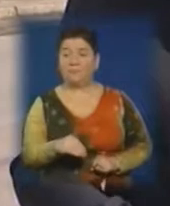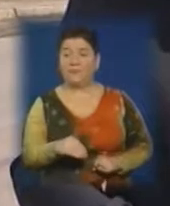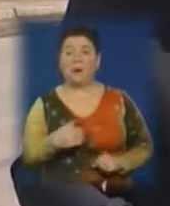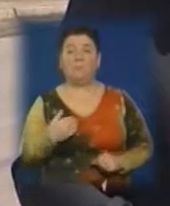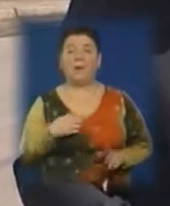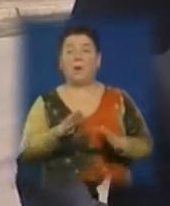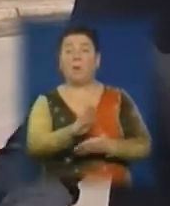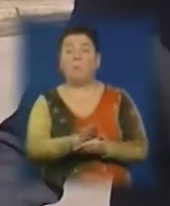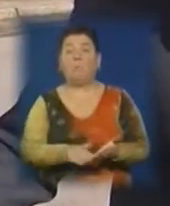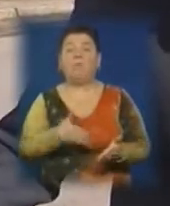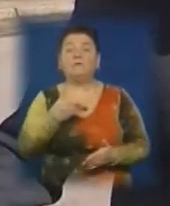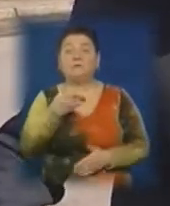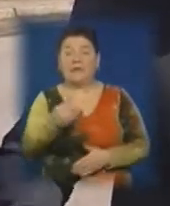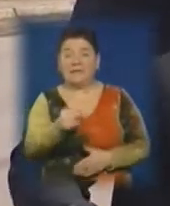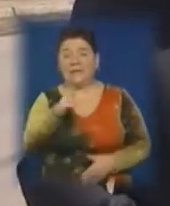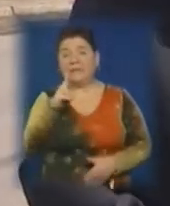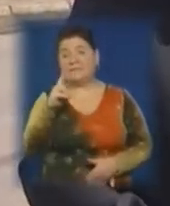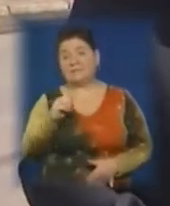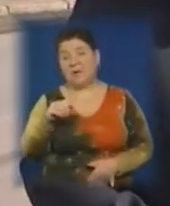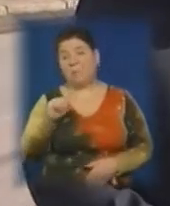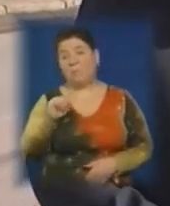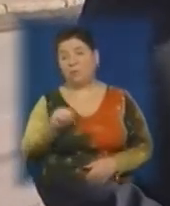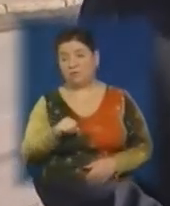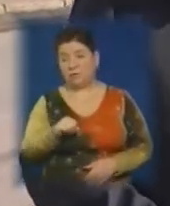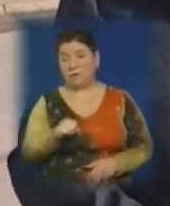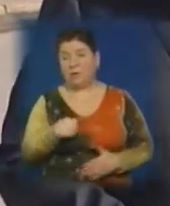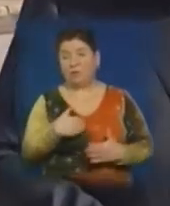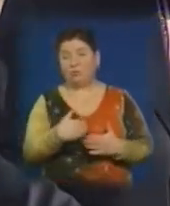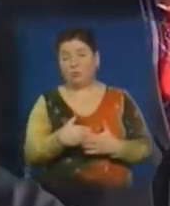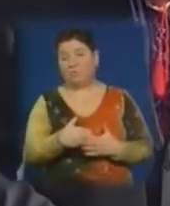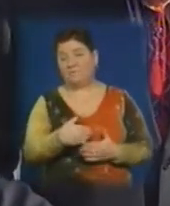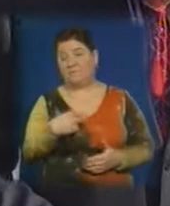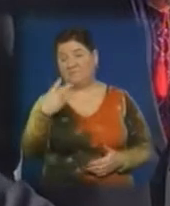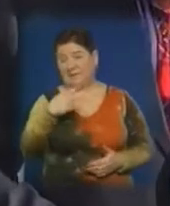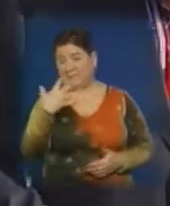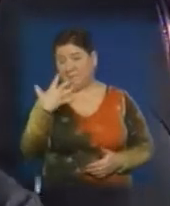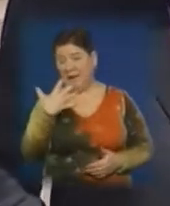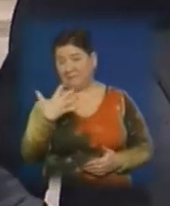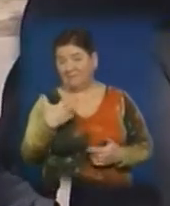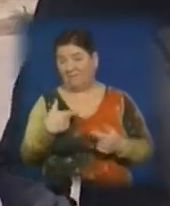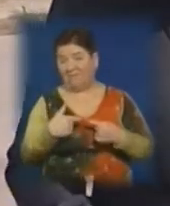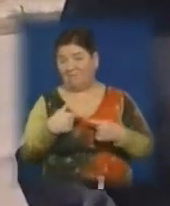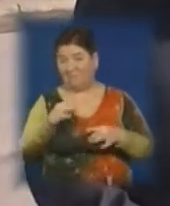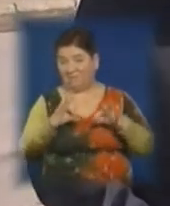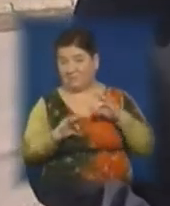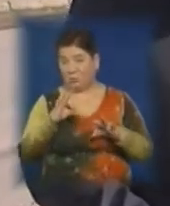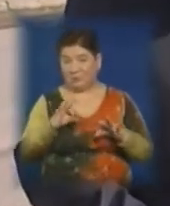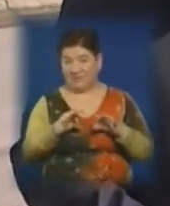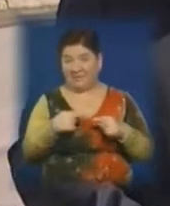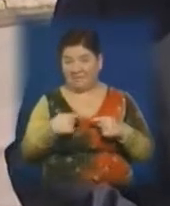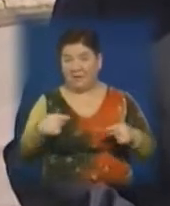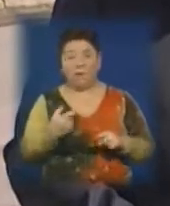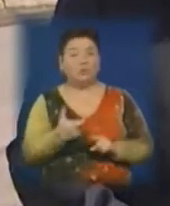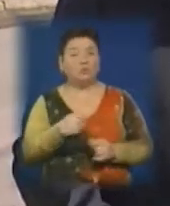ми можемо, це може складати навіть до 25% експозиції. Це дуже